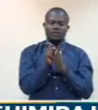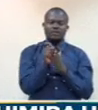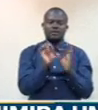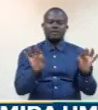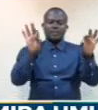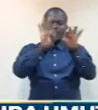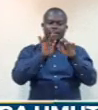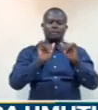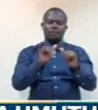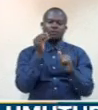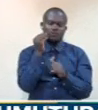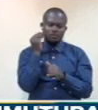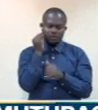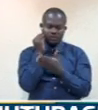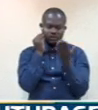tuguma mu rugo